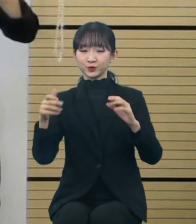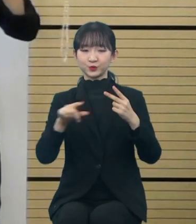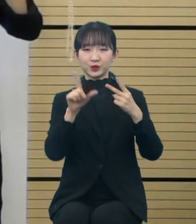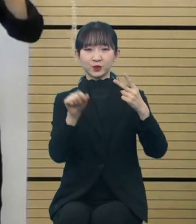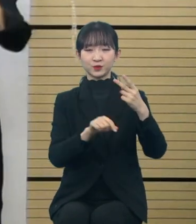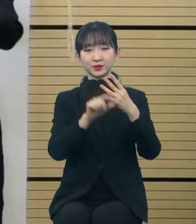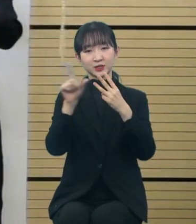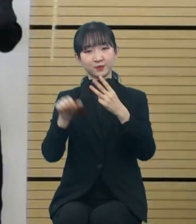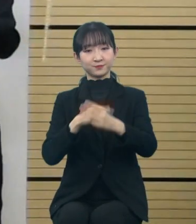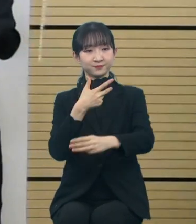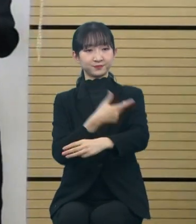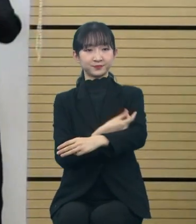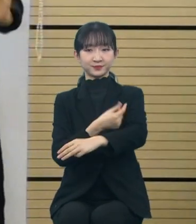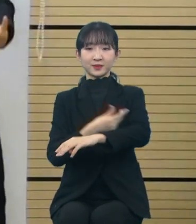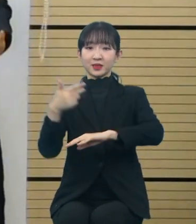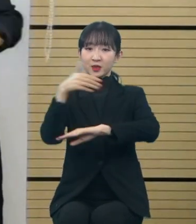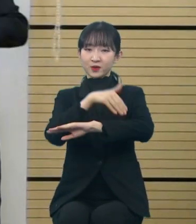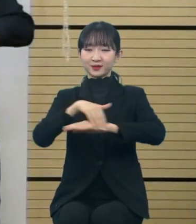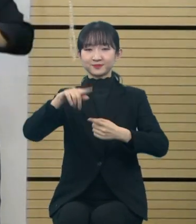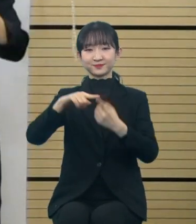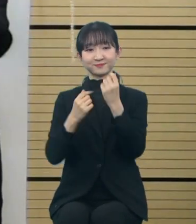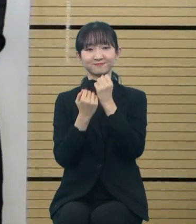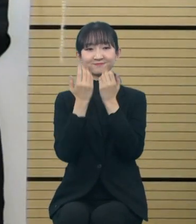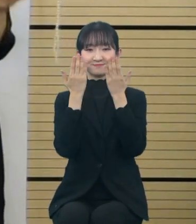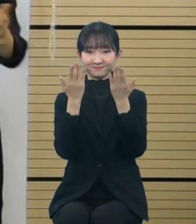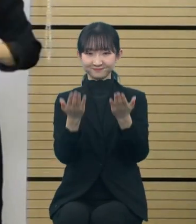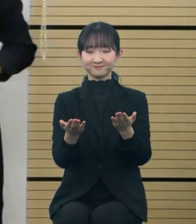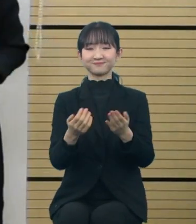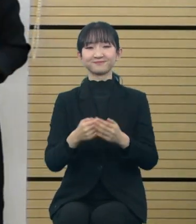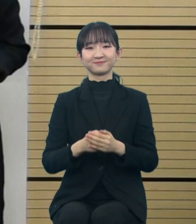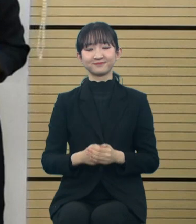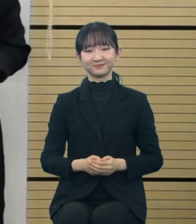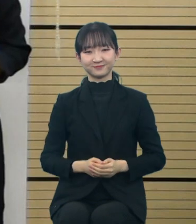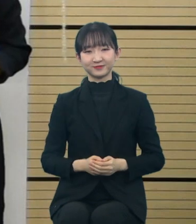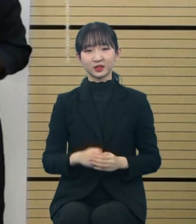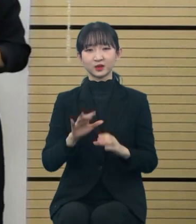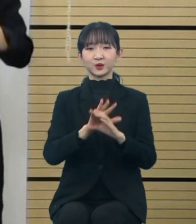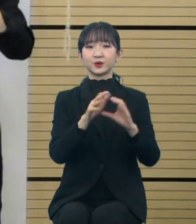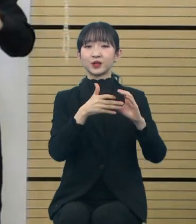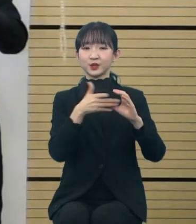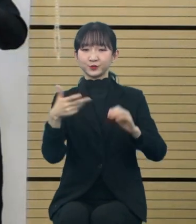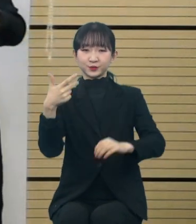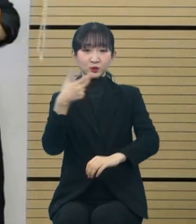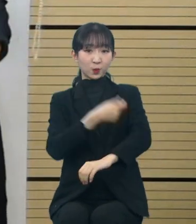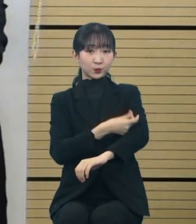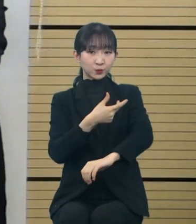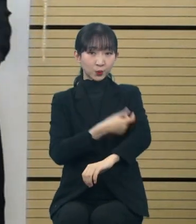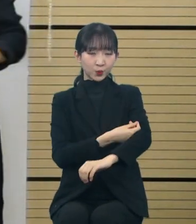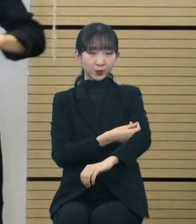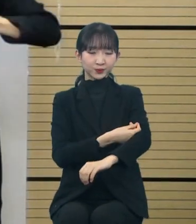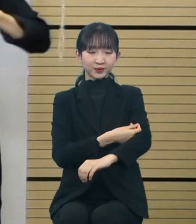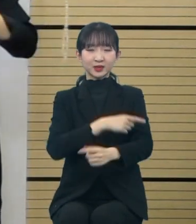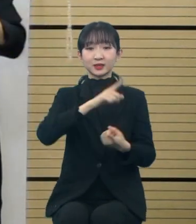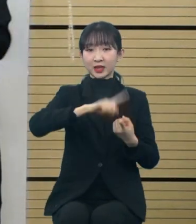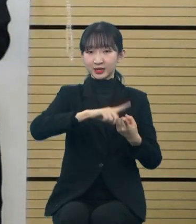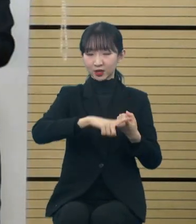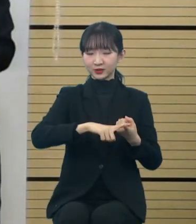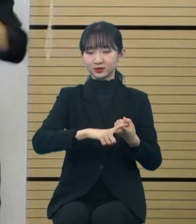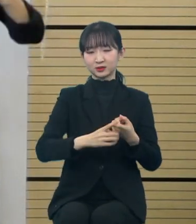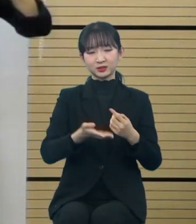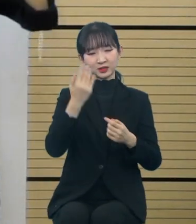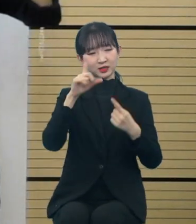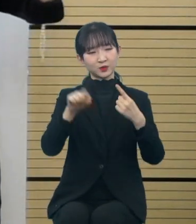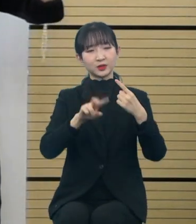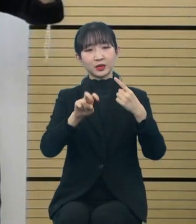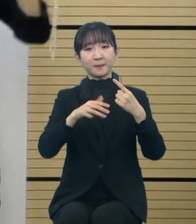3월 예방접종 계획에 대해서 설명드리도록 하겠습니다. 코로나19 예방접종 대응 추진단은 지난 1월